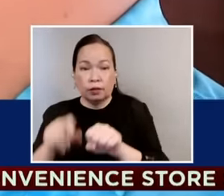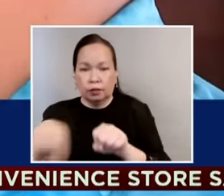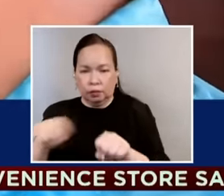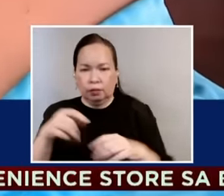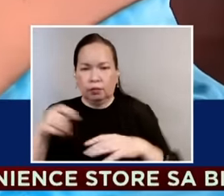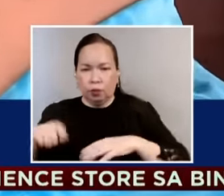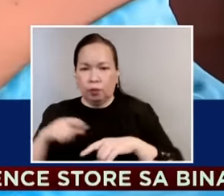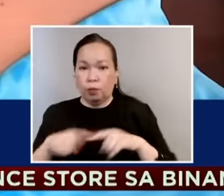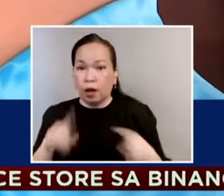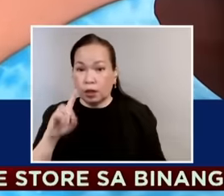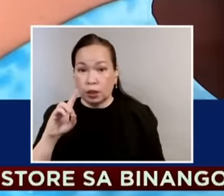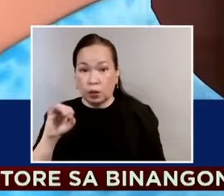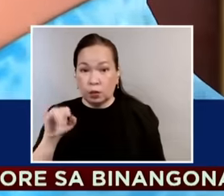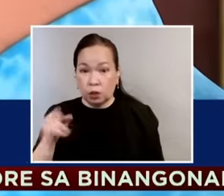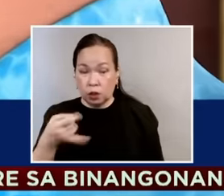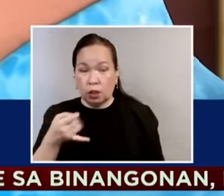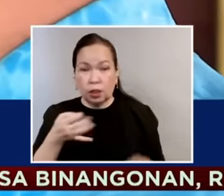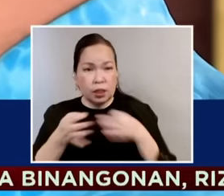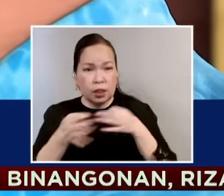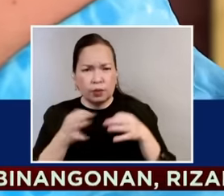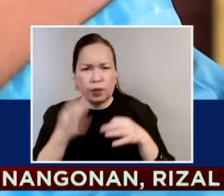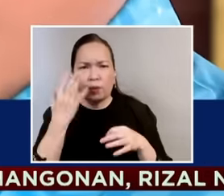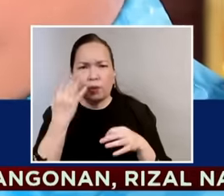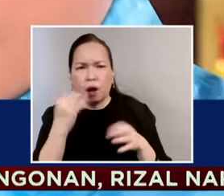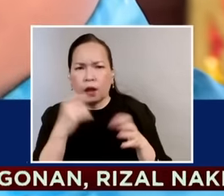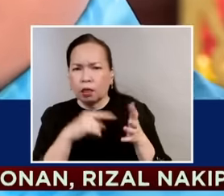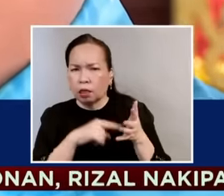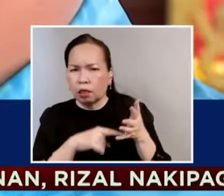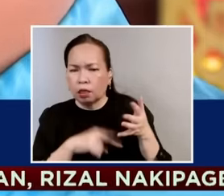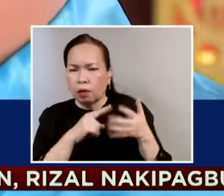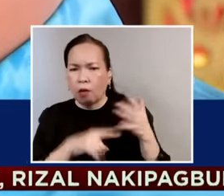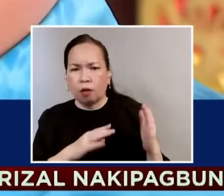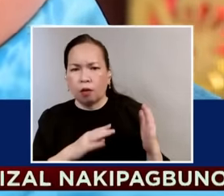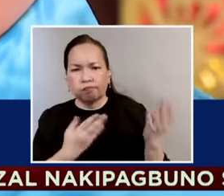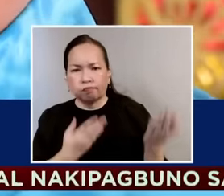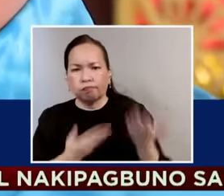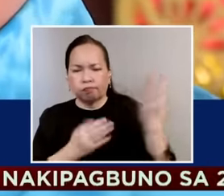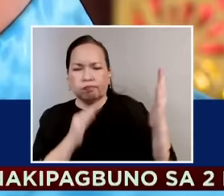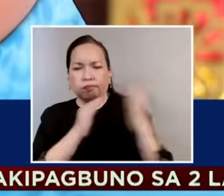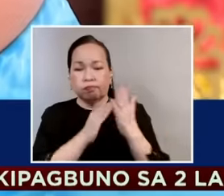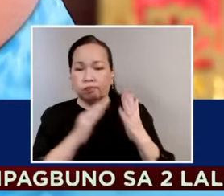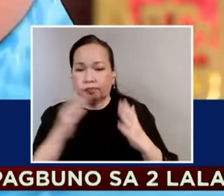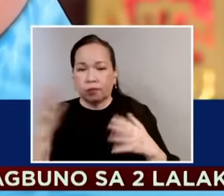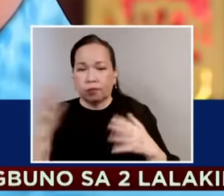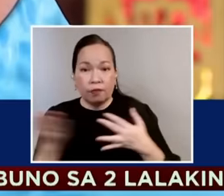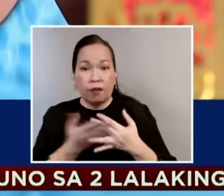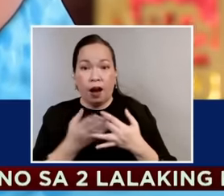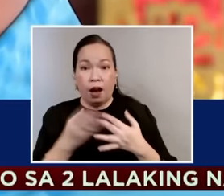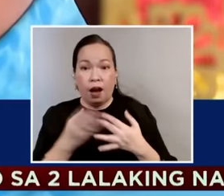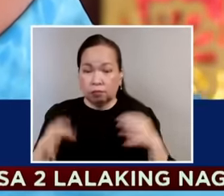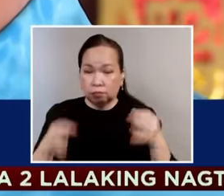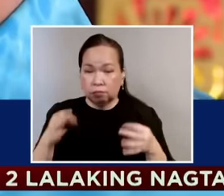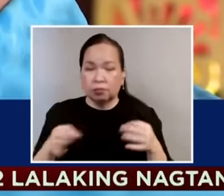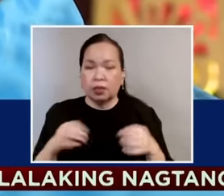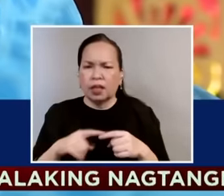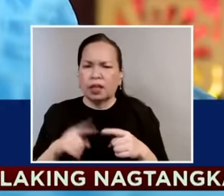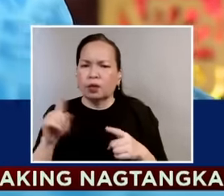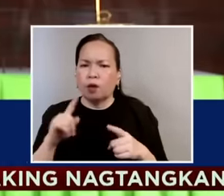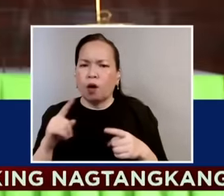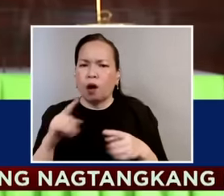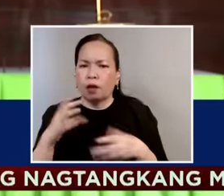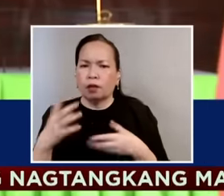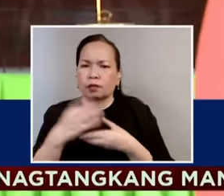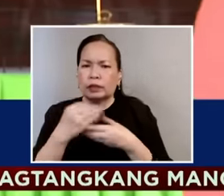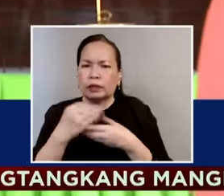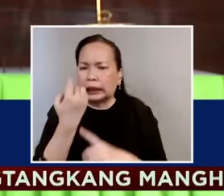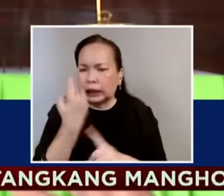DOJ tungkol sa basihan ng pagsasampa ng kaso at kung ano-ano ang partisipasyon ng bawat